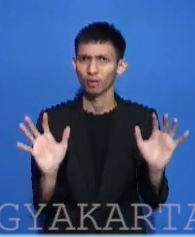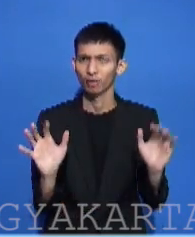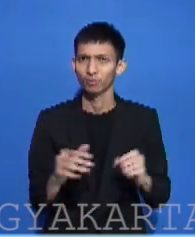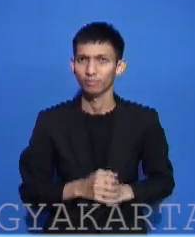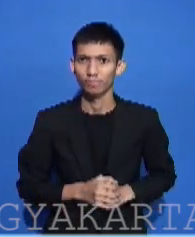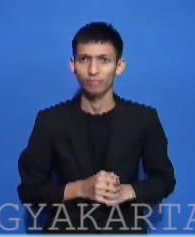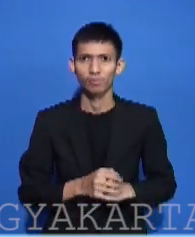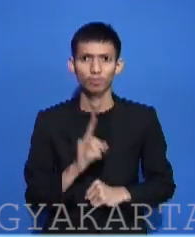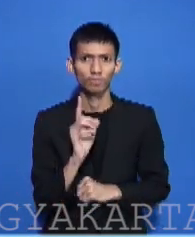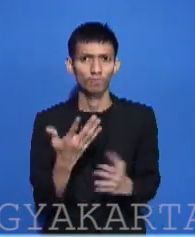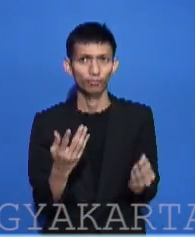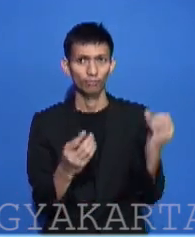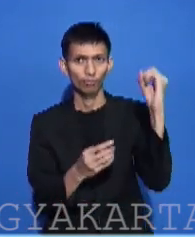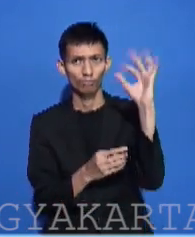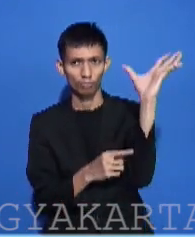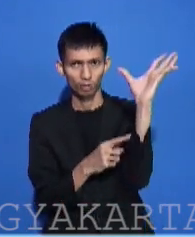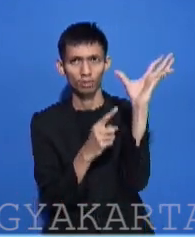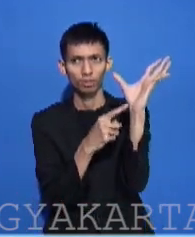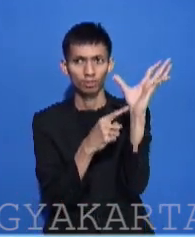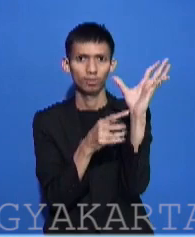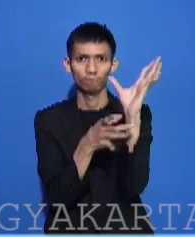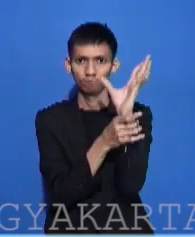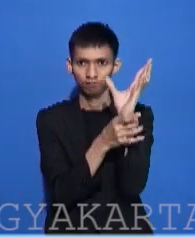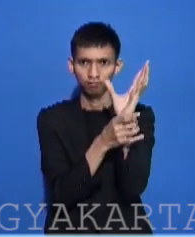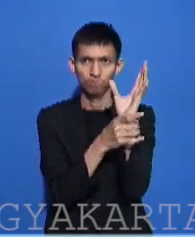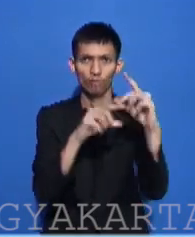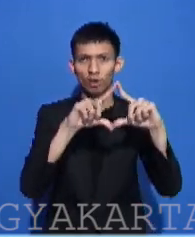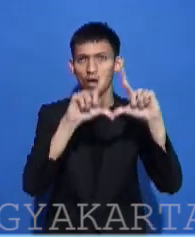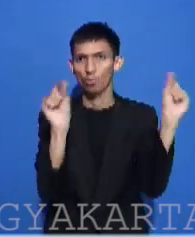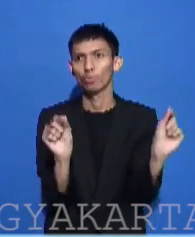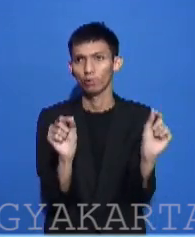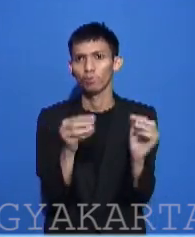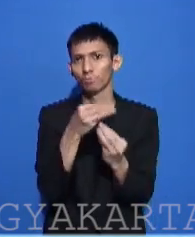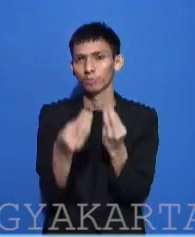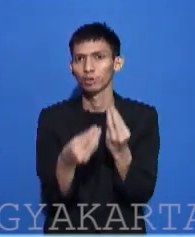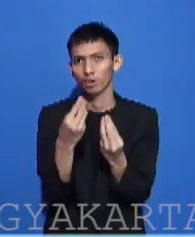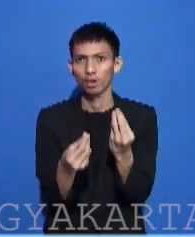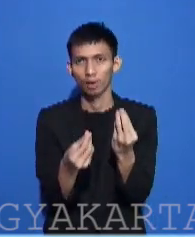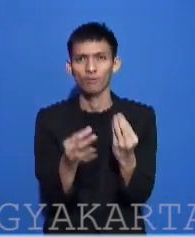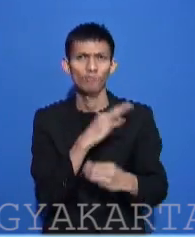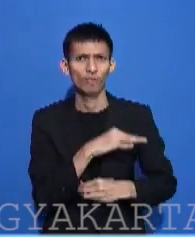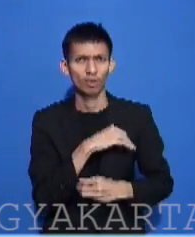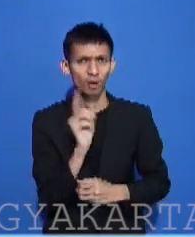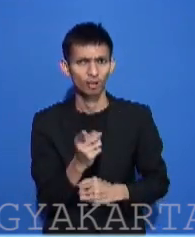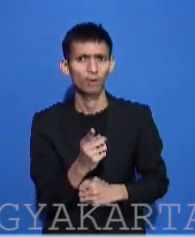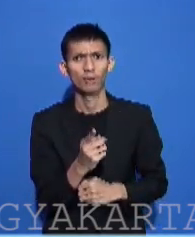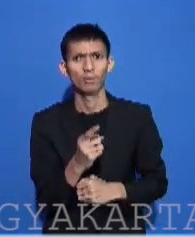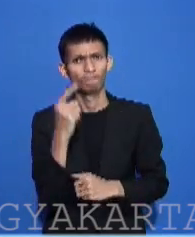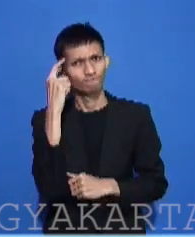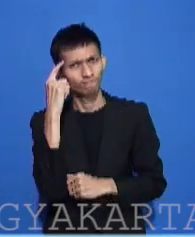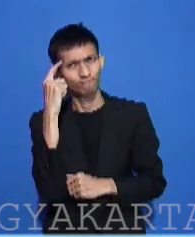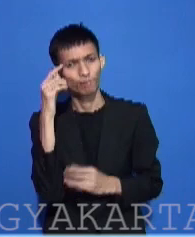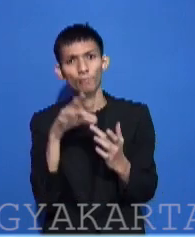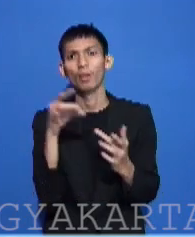sagetipun mupataken Wiwit saking the box ronthem Tony pun bisa nipun awet saking meniko Biyang baik pun milih nanam